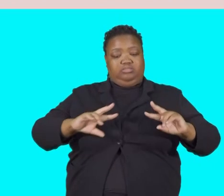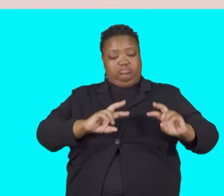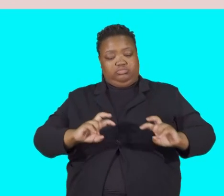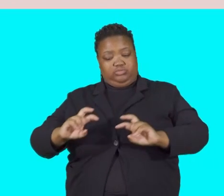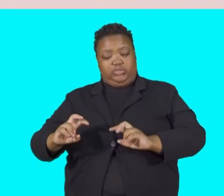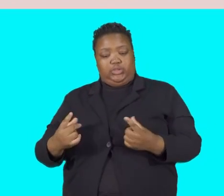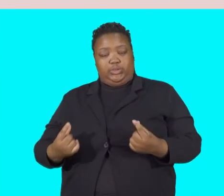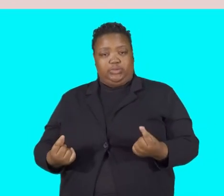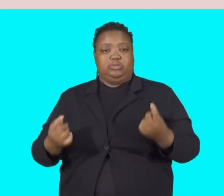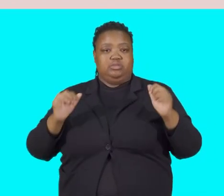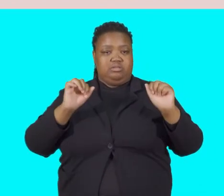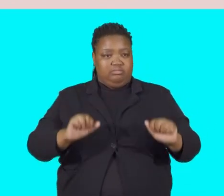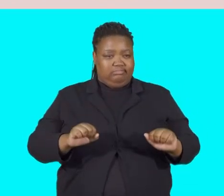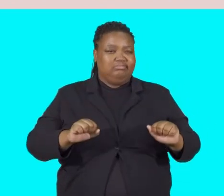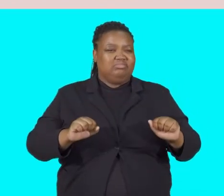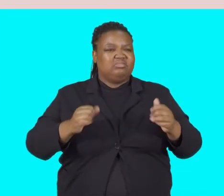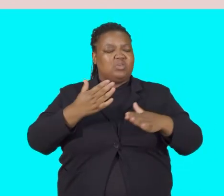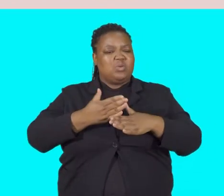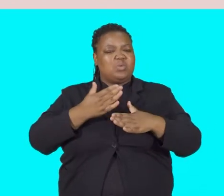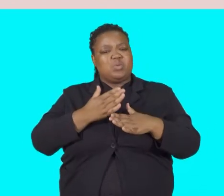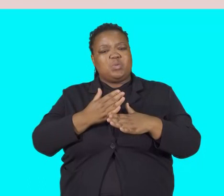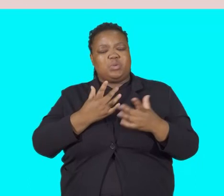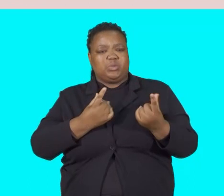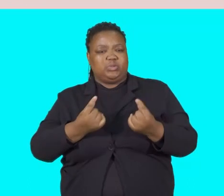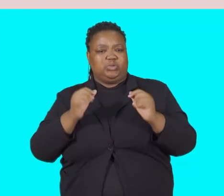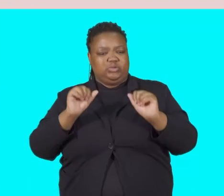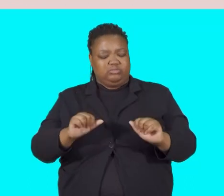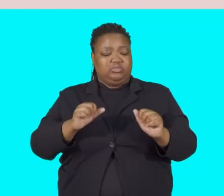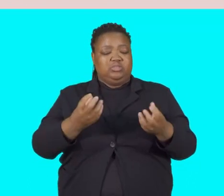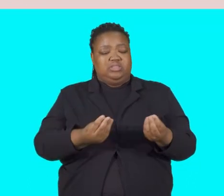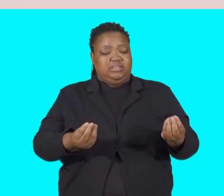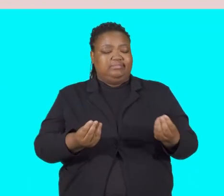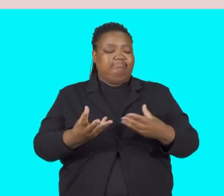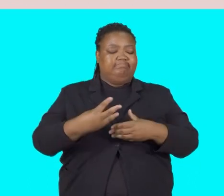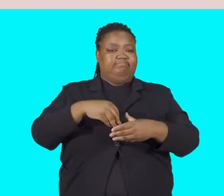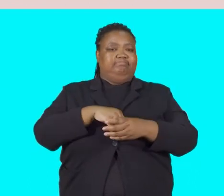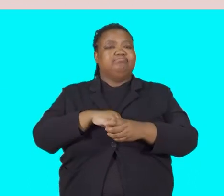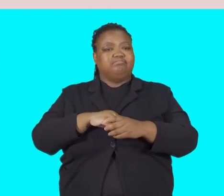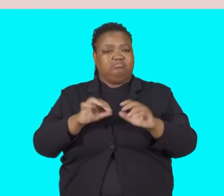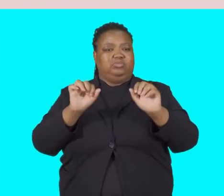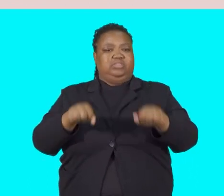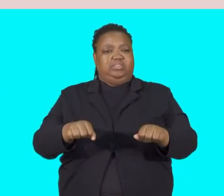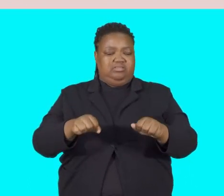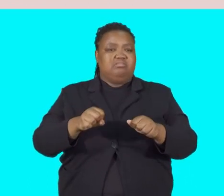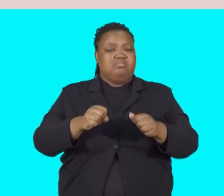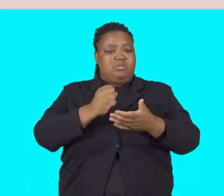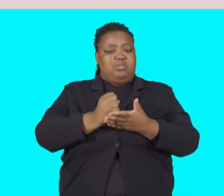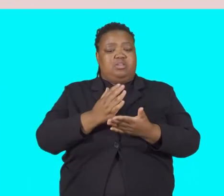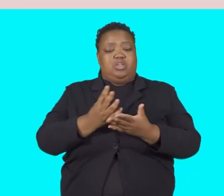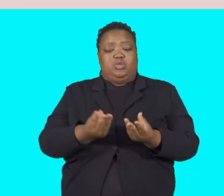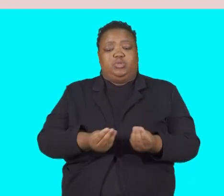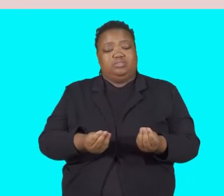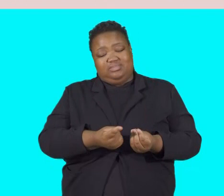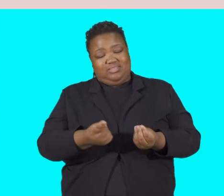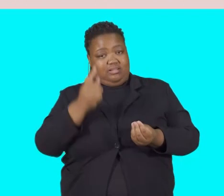Ukuqinisa kunye nohlaziyo lomsebenzi ofundisiweyo nokubandakanya abafundi ngokupheleleyo nokukhangela ukuba abafundi banalo